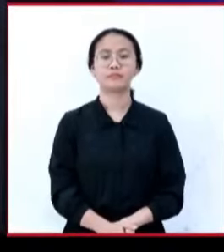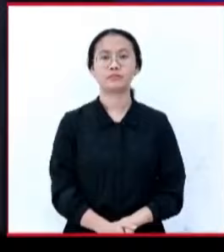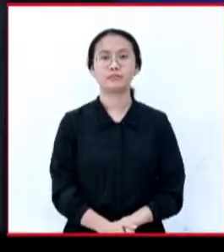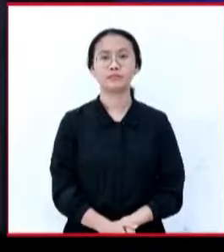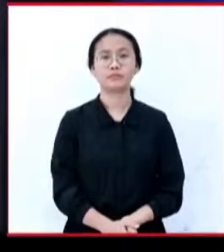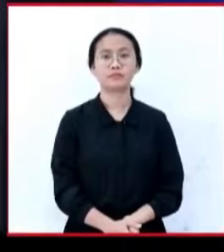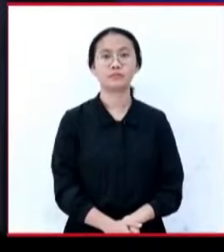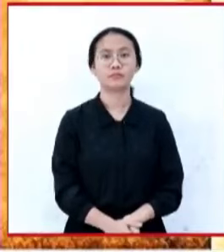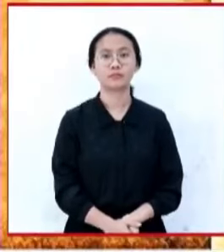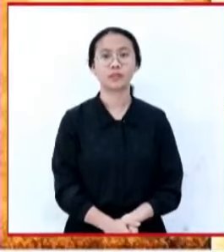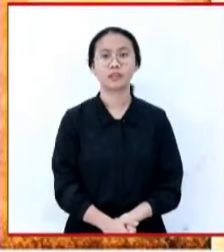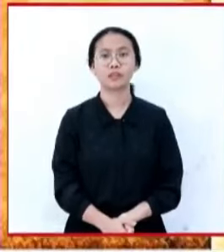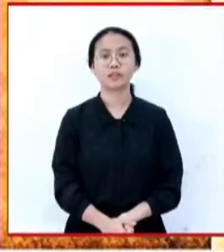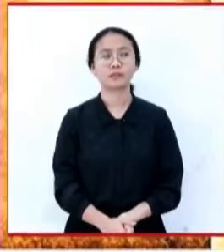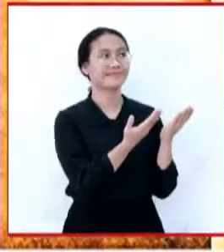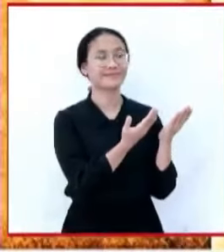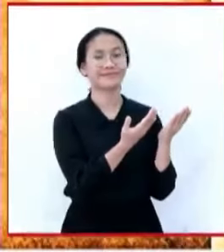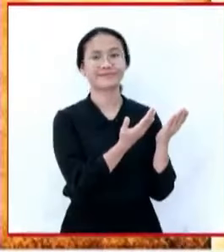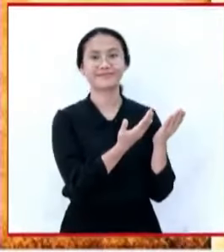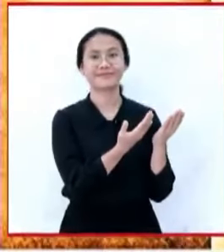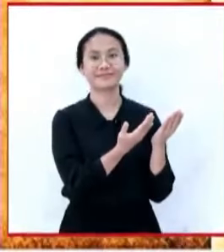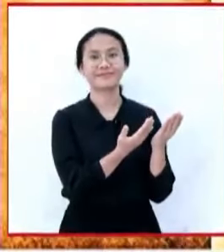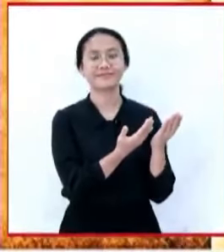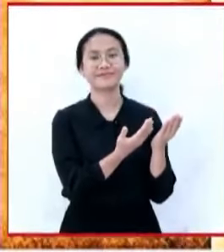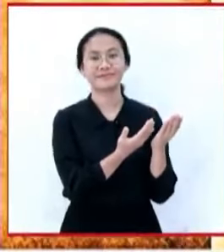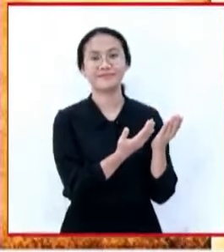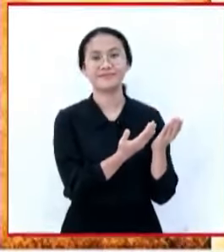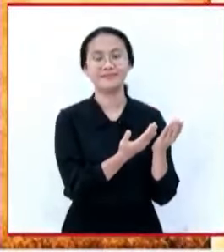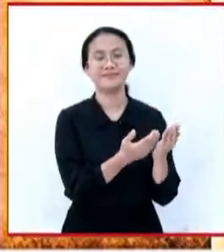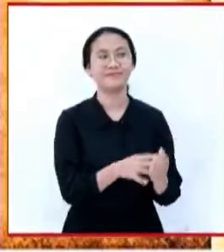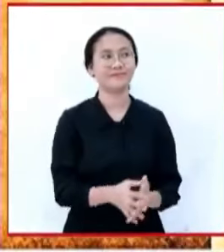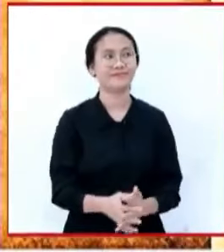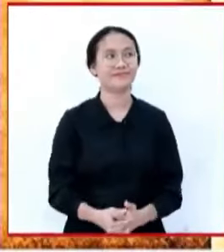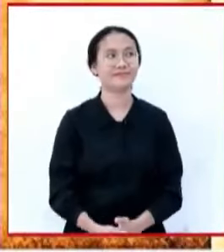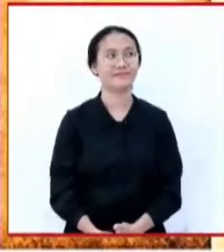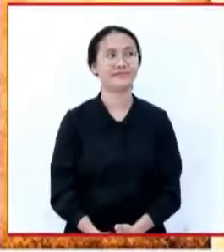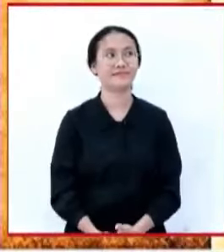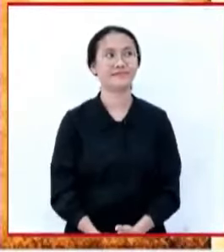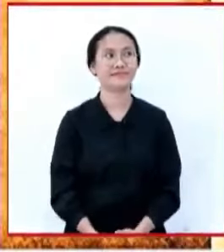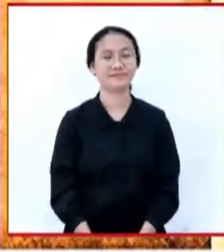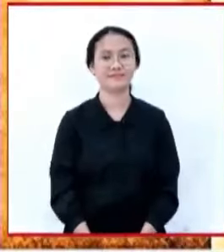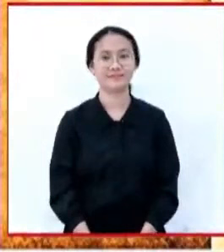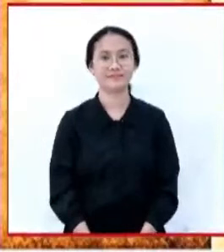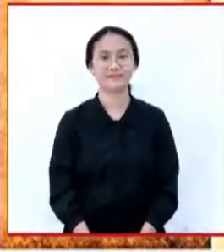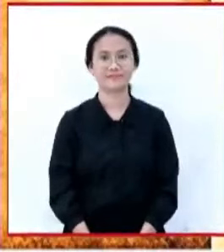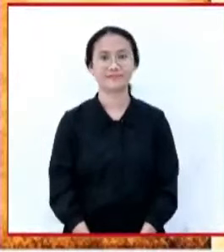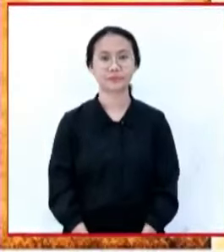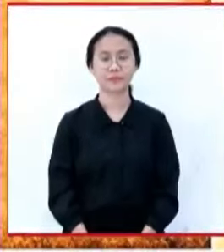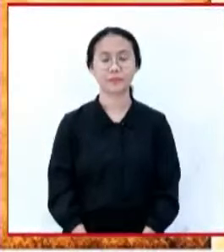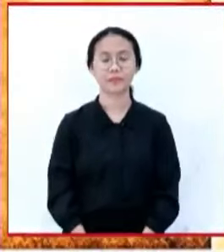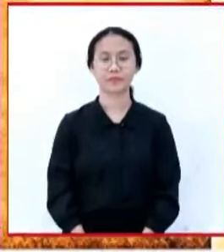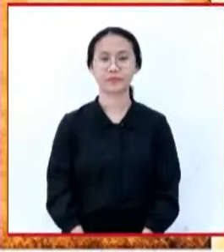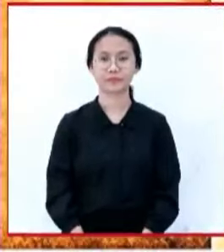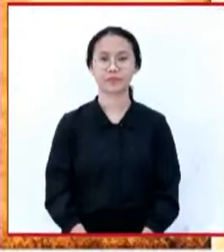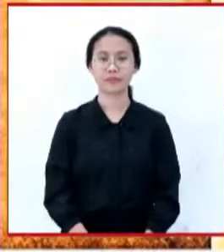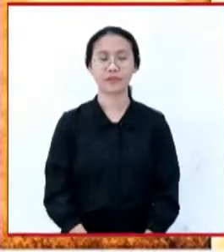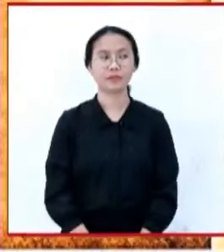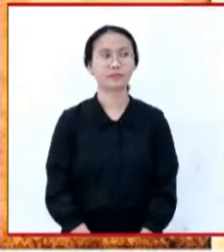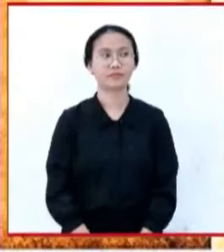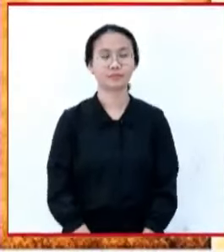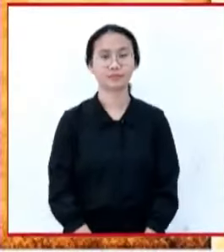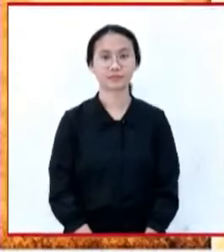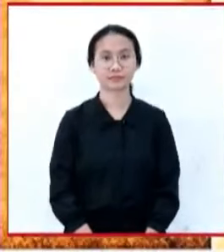informasinya dia bilang begini mula-mula kami langsung pergi ke samping sebuah bukit yang hidup penuh dengan